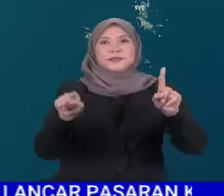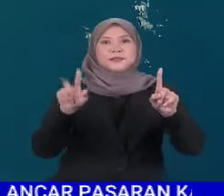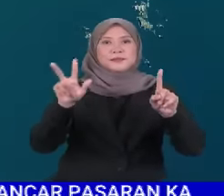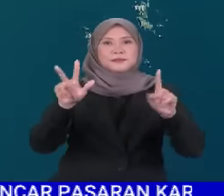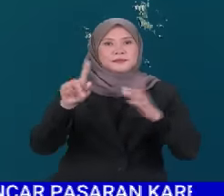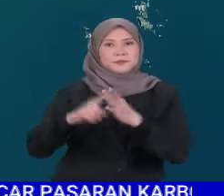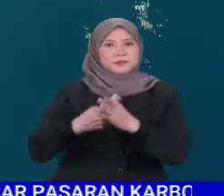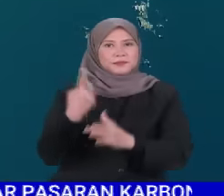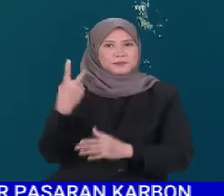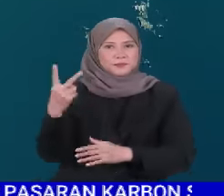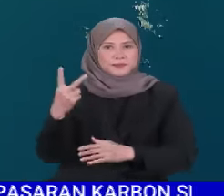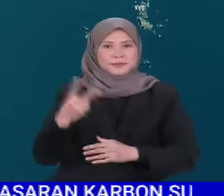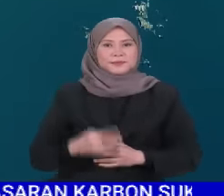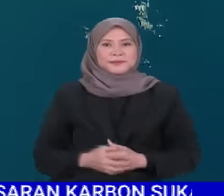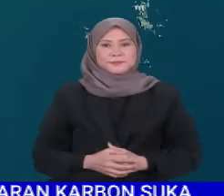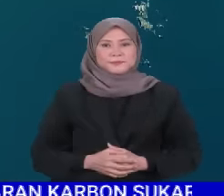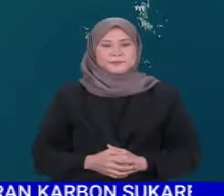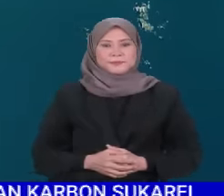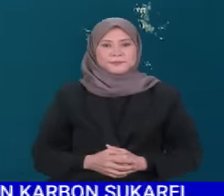tiga Desember